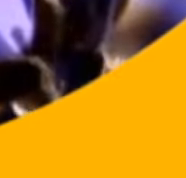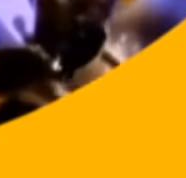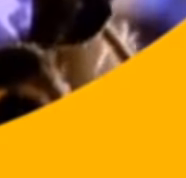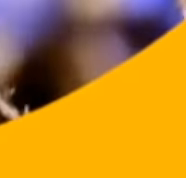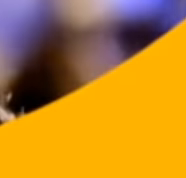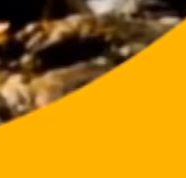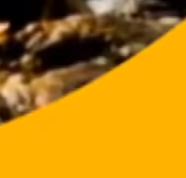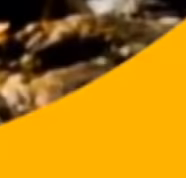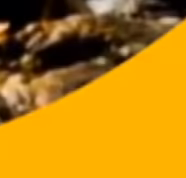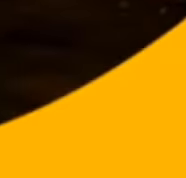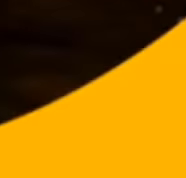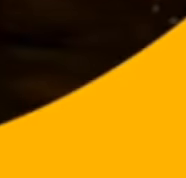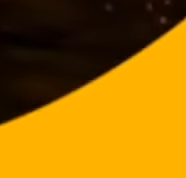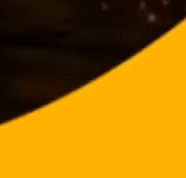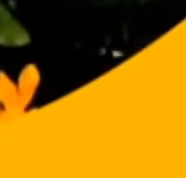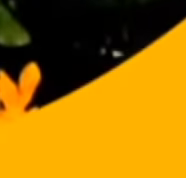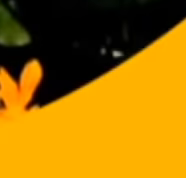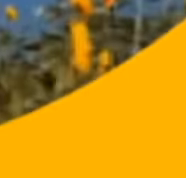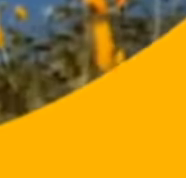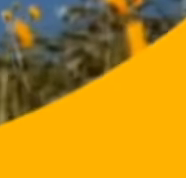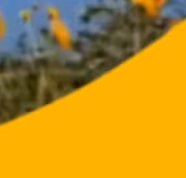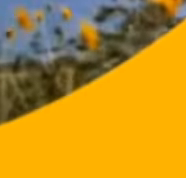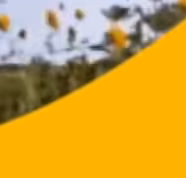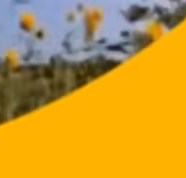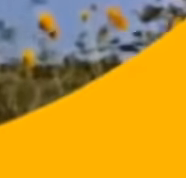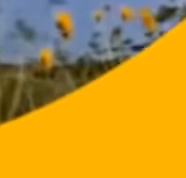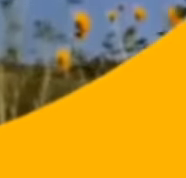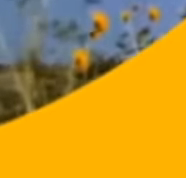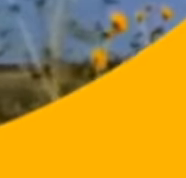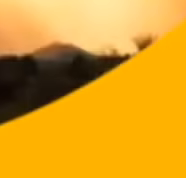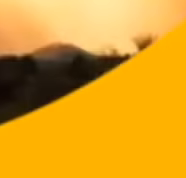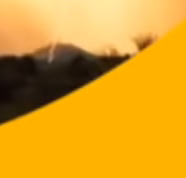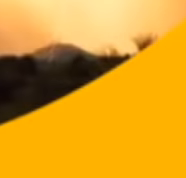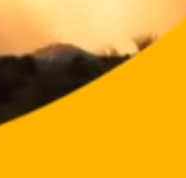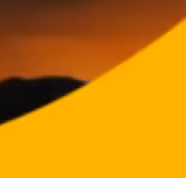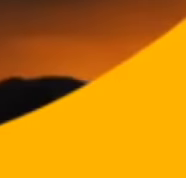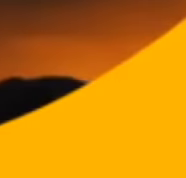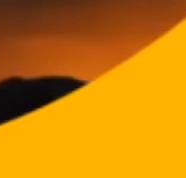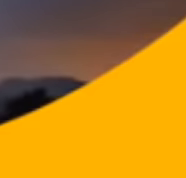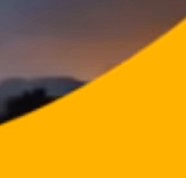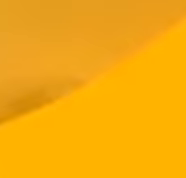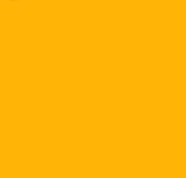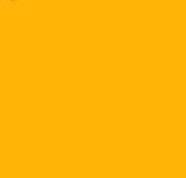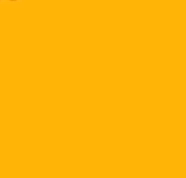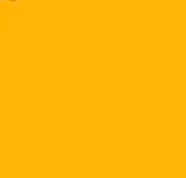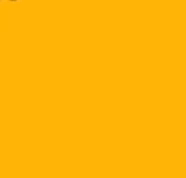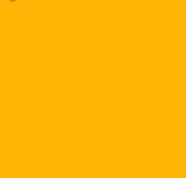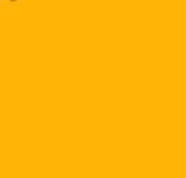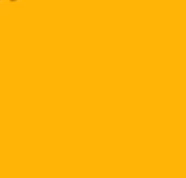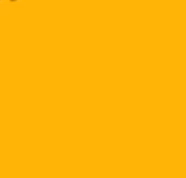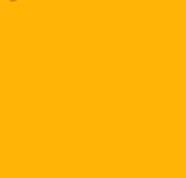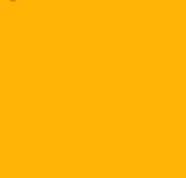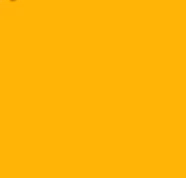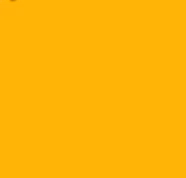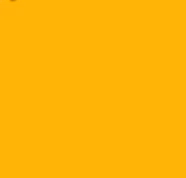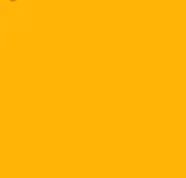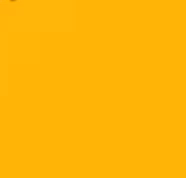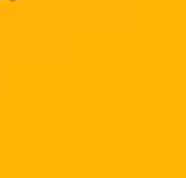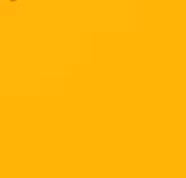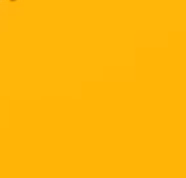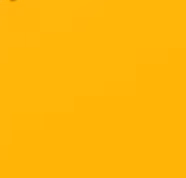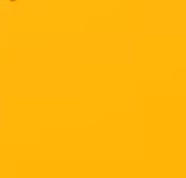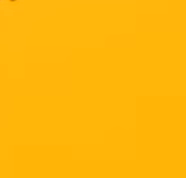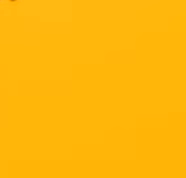Simo selitulu benilethelwa baka MTN Business. Noma simo selitulu senjani, MTN Business ikhona